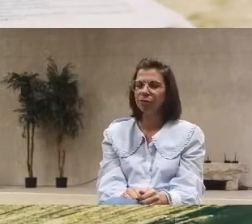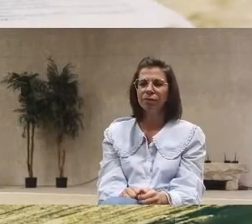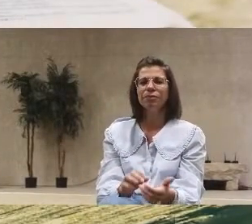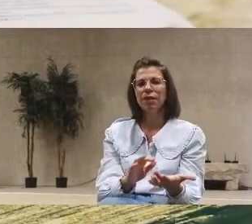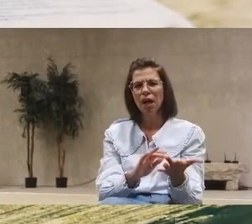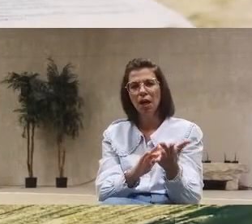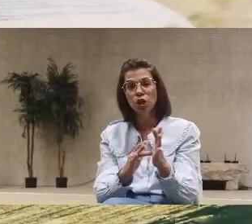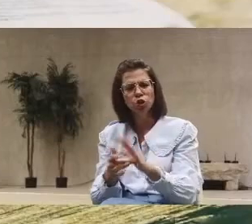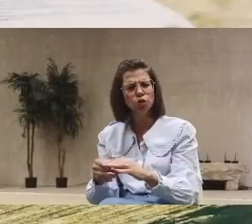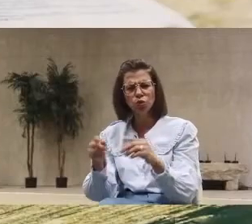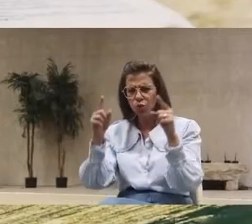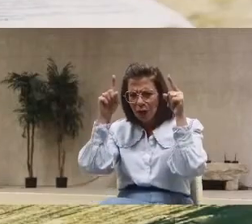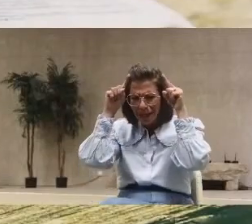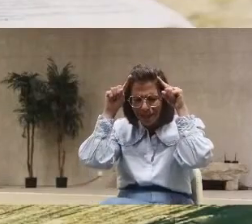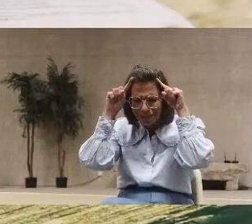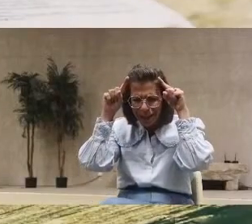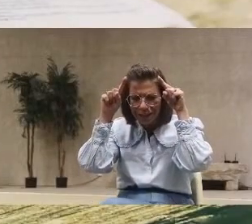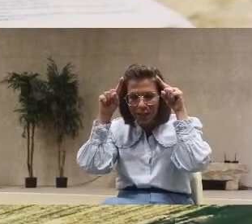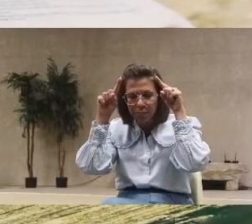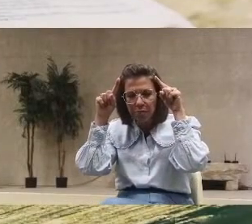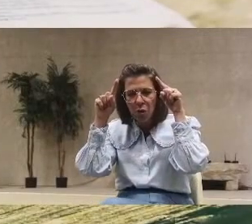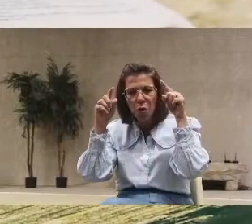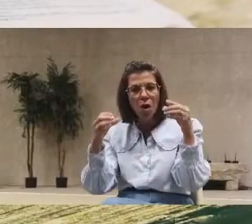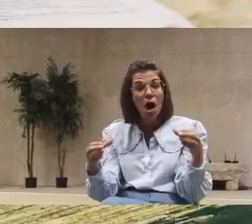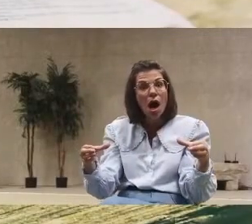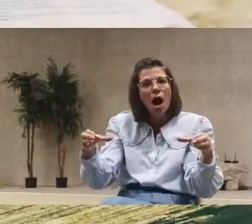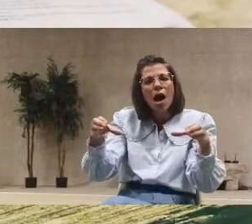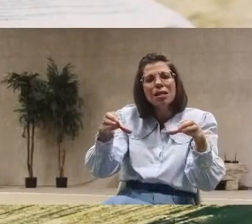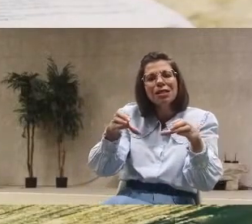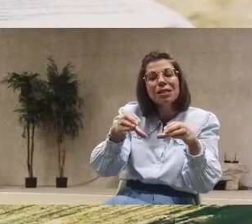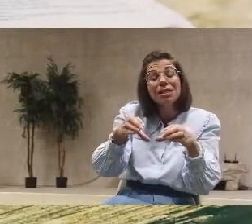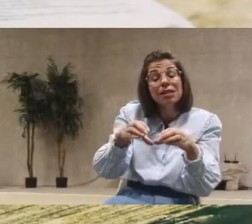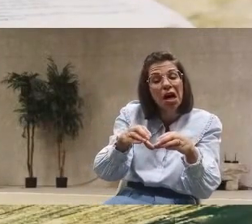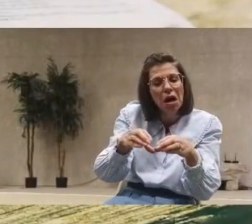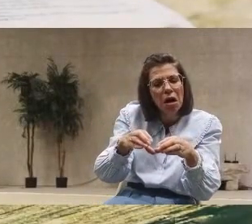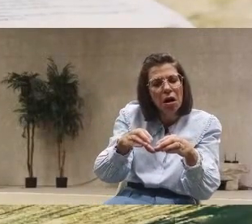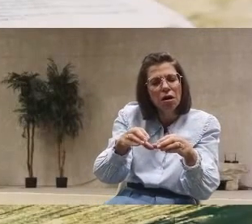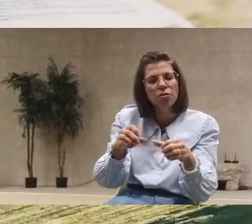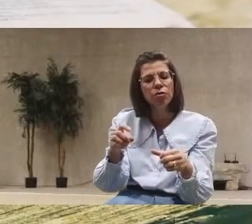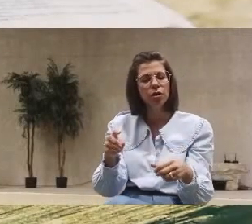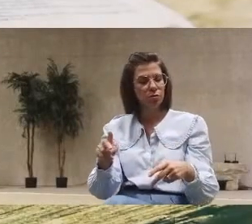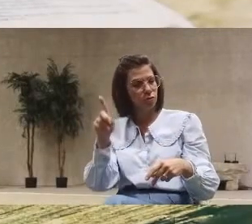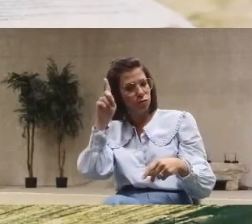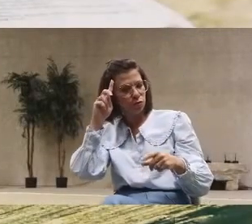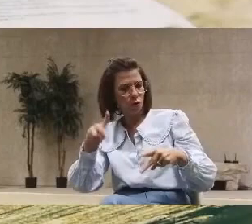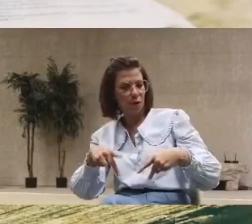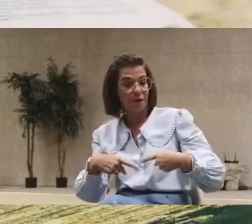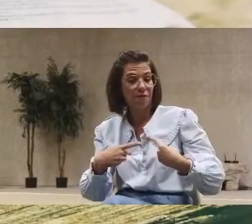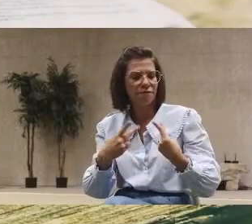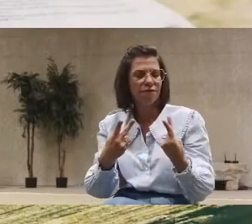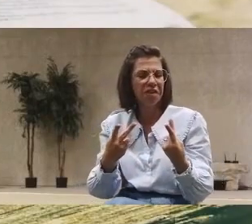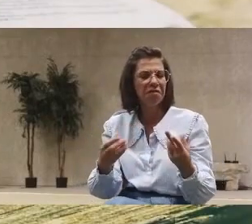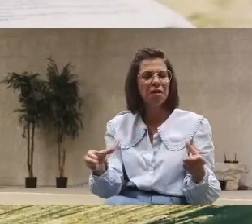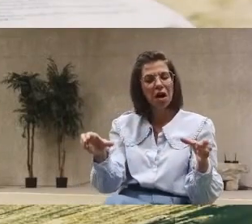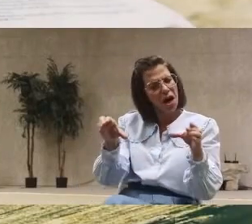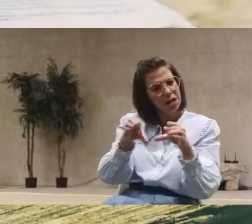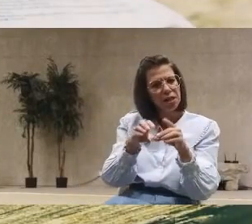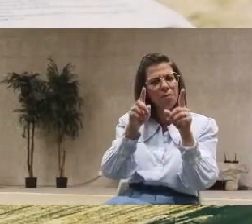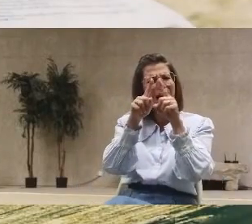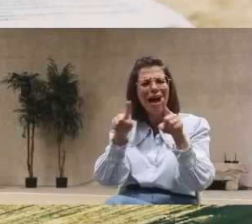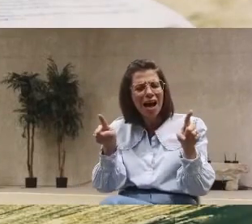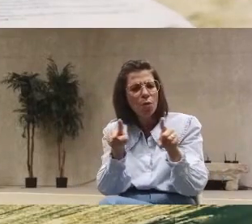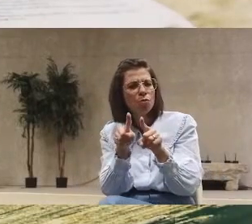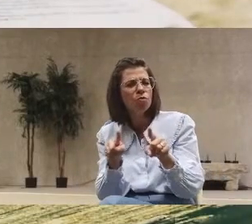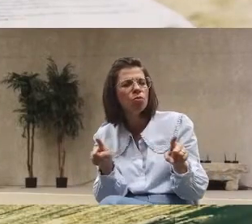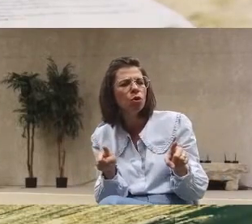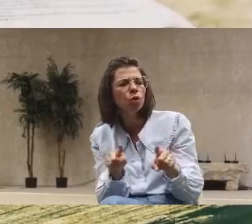Le nourrisson s'ébattra sur l'antre de la vipère, et l'enfant, sevré, mettra sa main dans la caverne